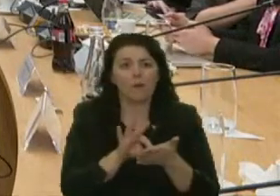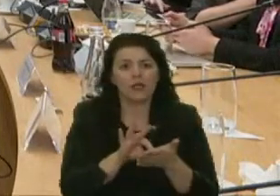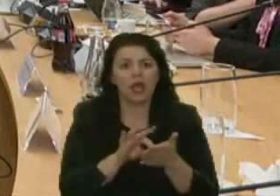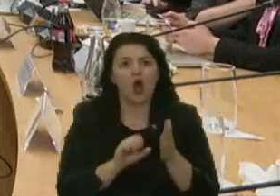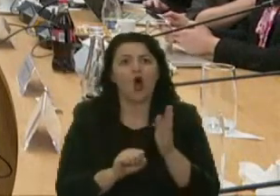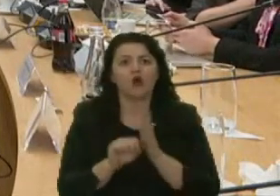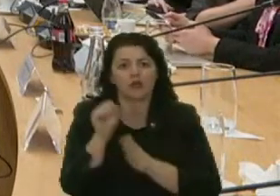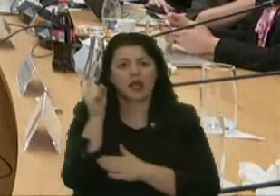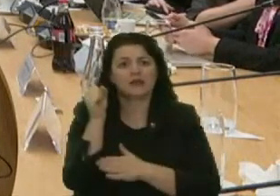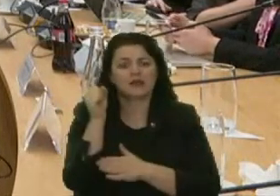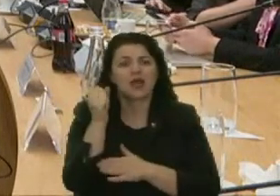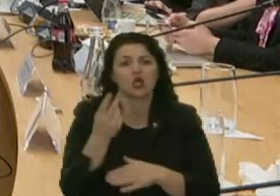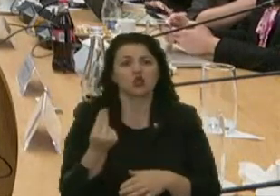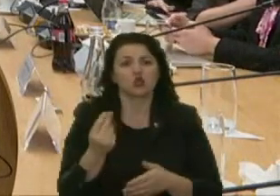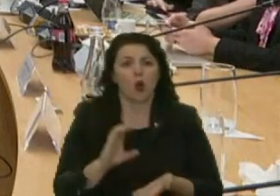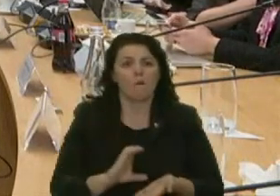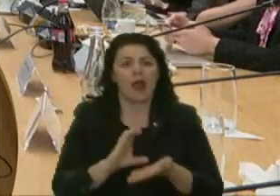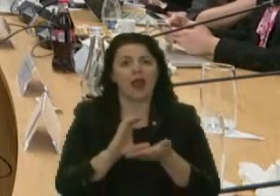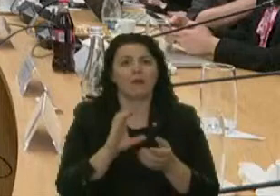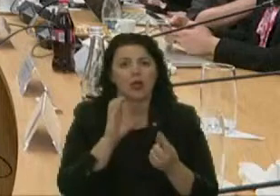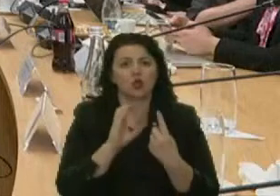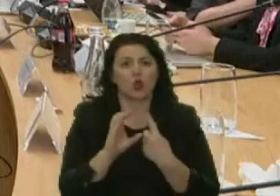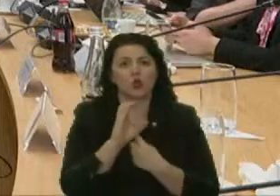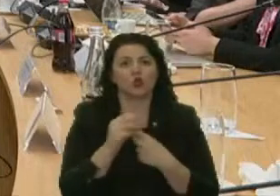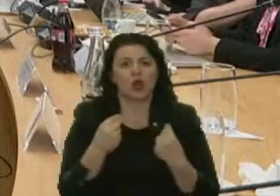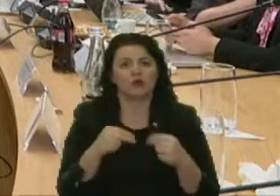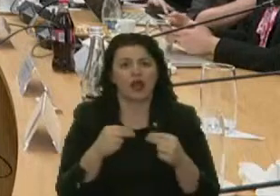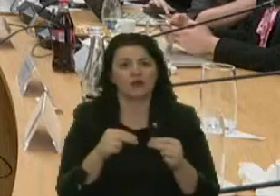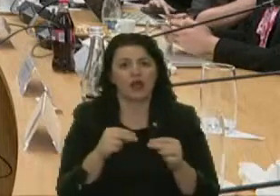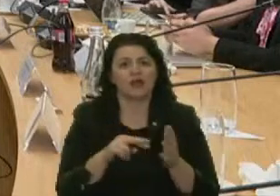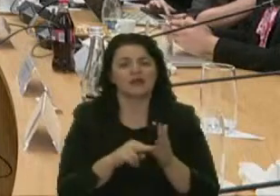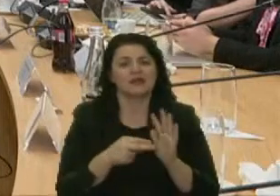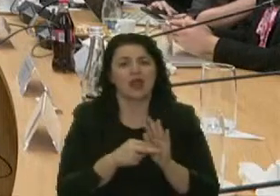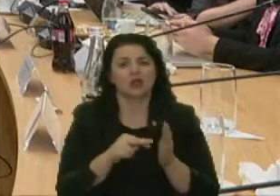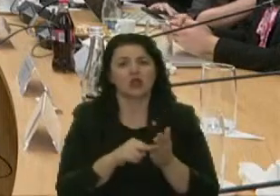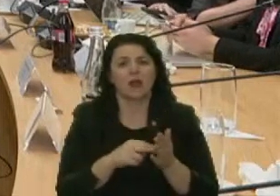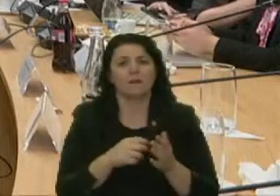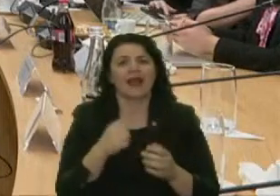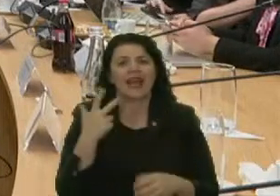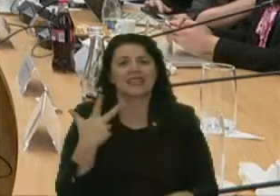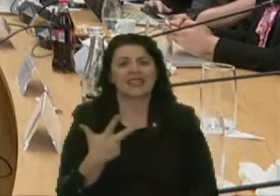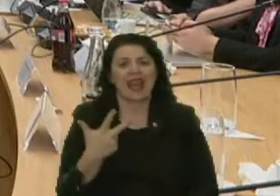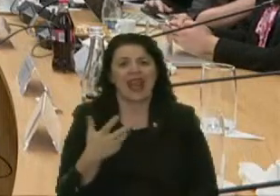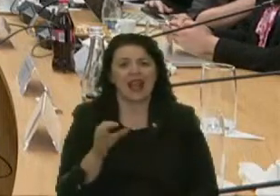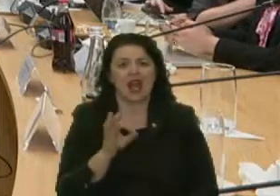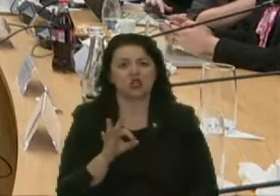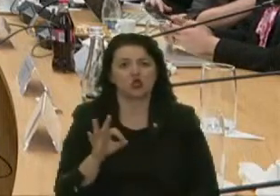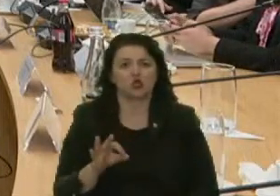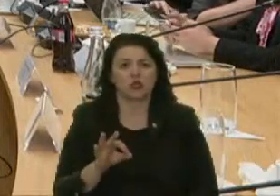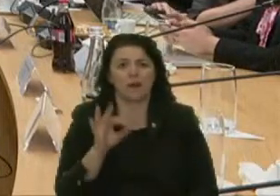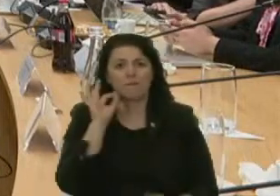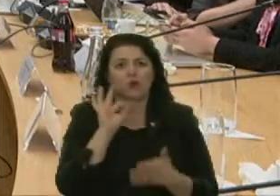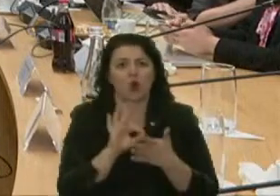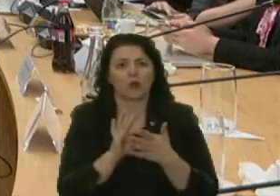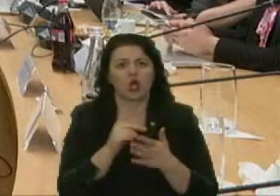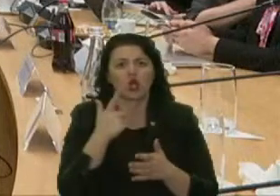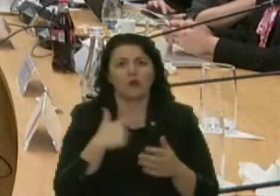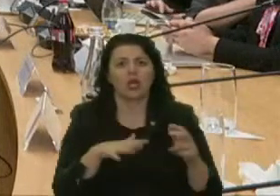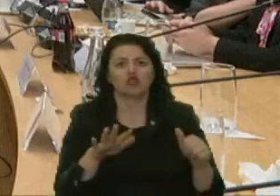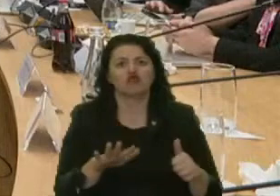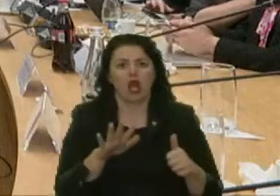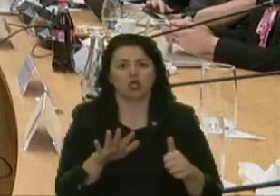crească sumele alocate pentru cultură de exemplu prin strategie până la 3% strategie promisiune din